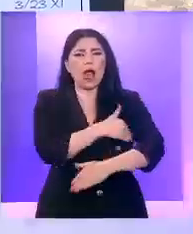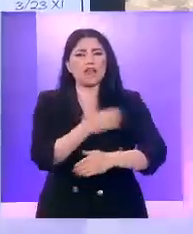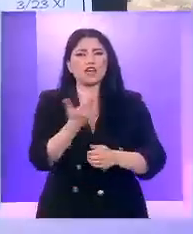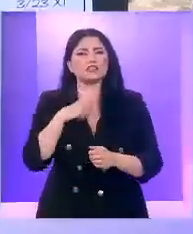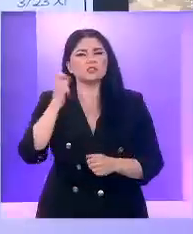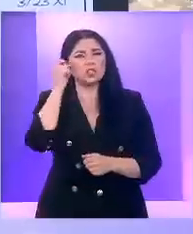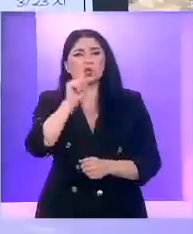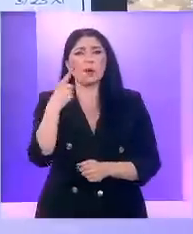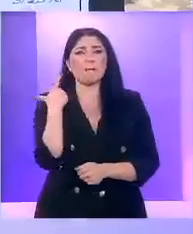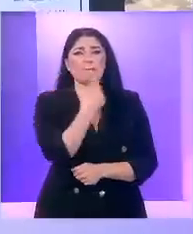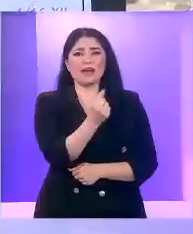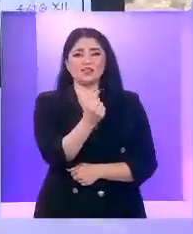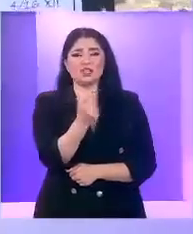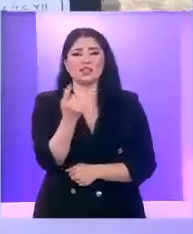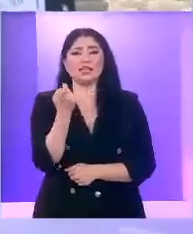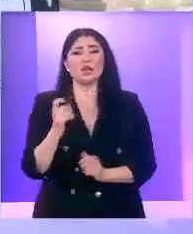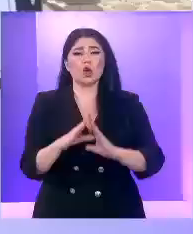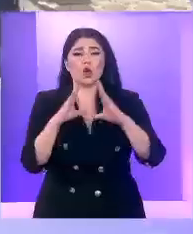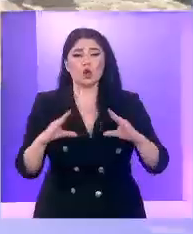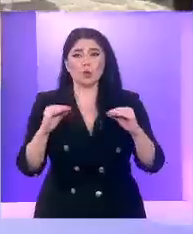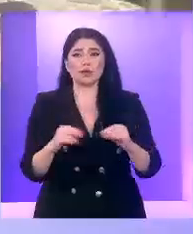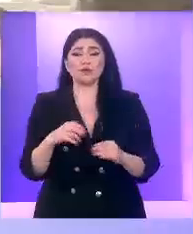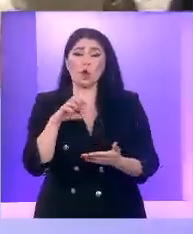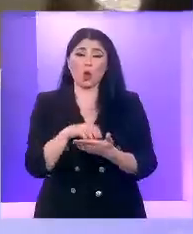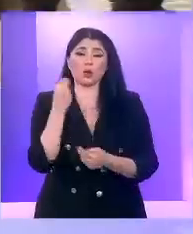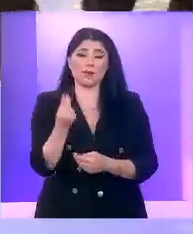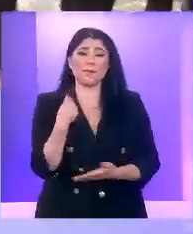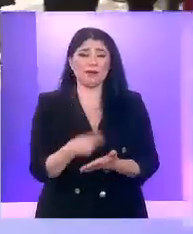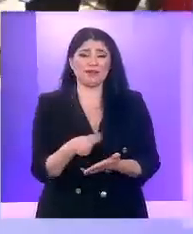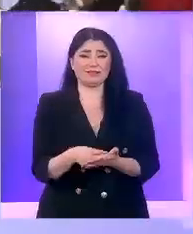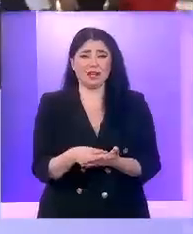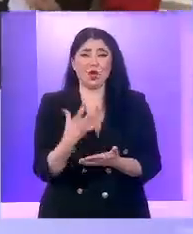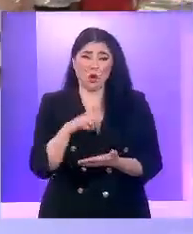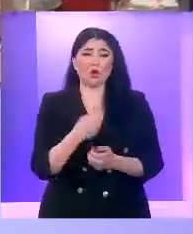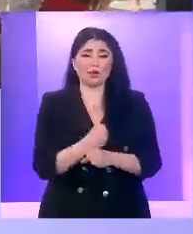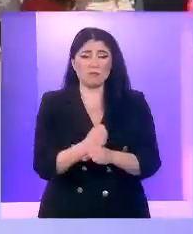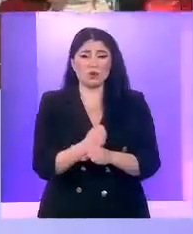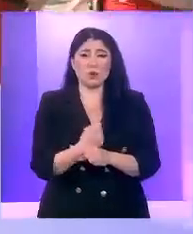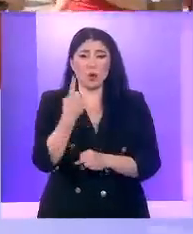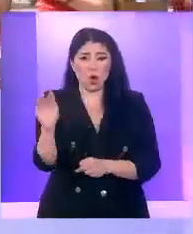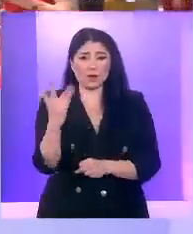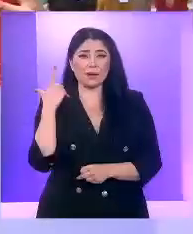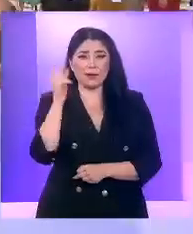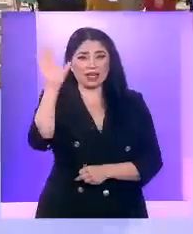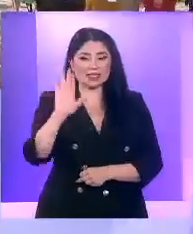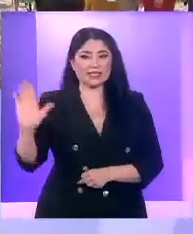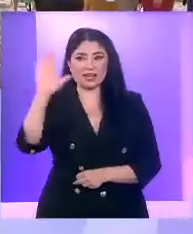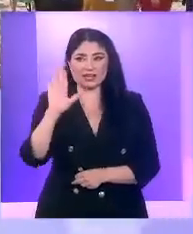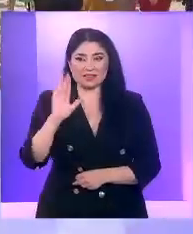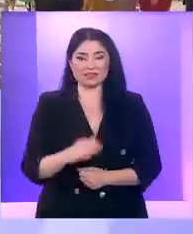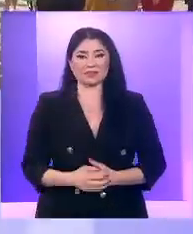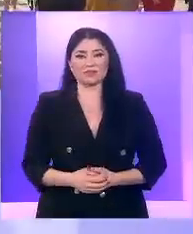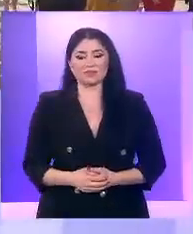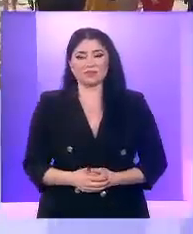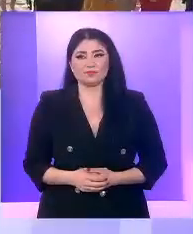deștepți să nu mai părăsească această țară? Joburi bine plătite. Un copil de ăsta care pleacă în străinătate când